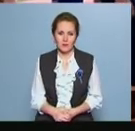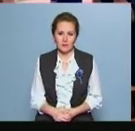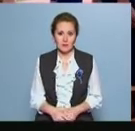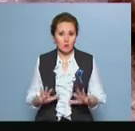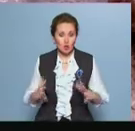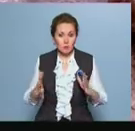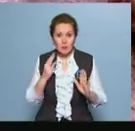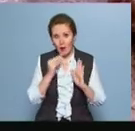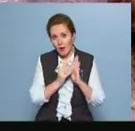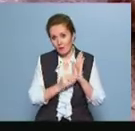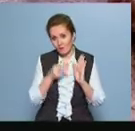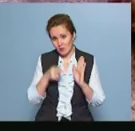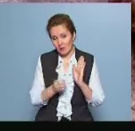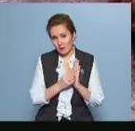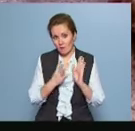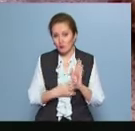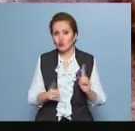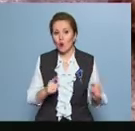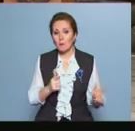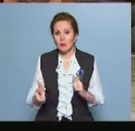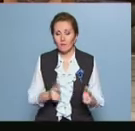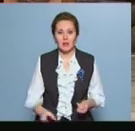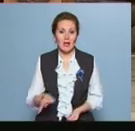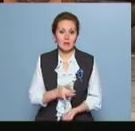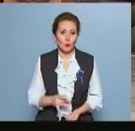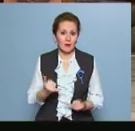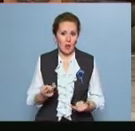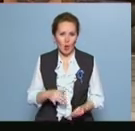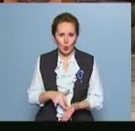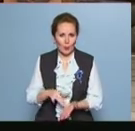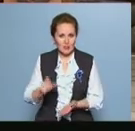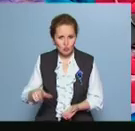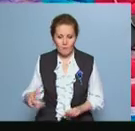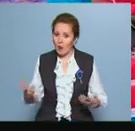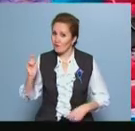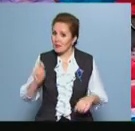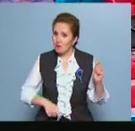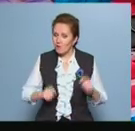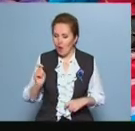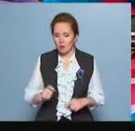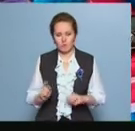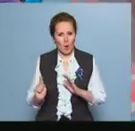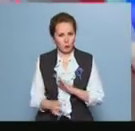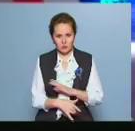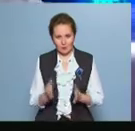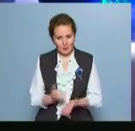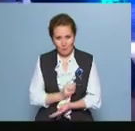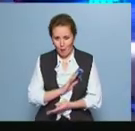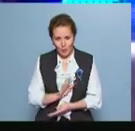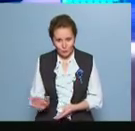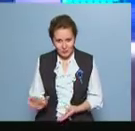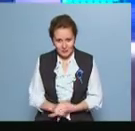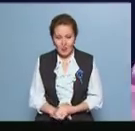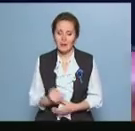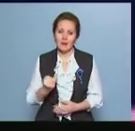Событийный календарь 2019. Что подготовила республика для туристов? Какие фестивали пропустить не получится? И